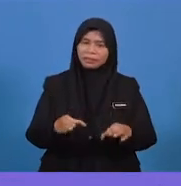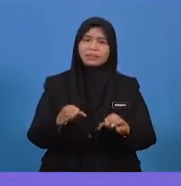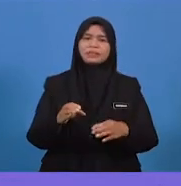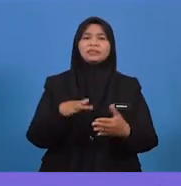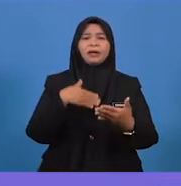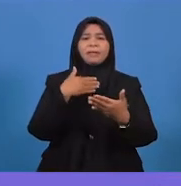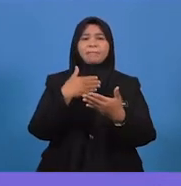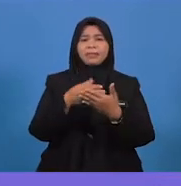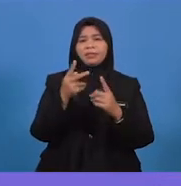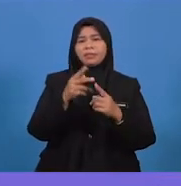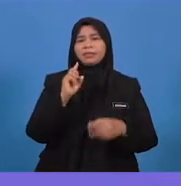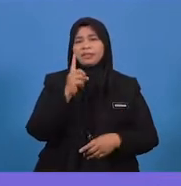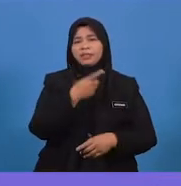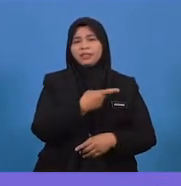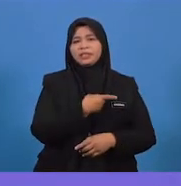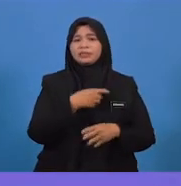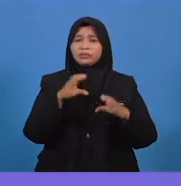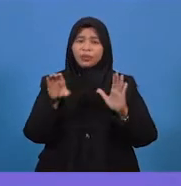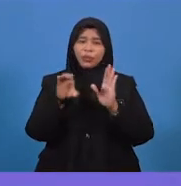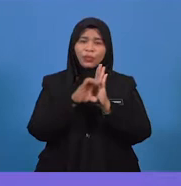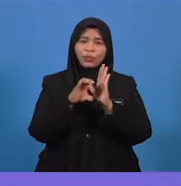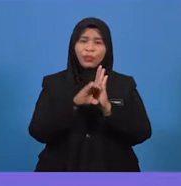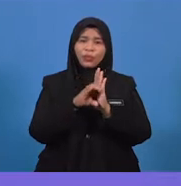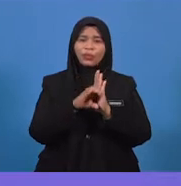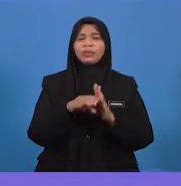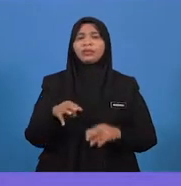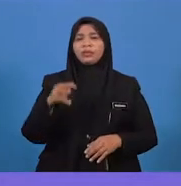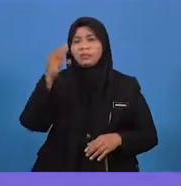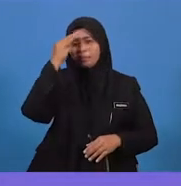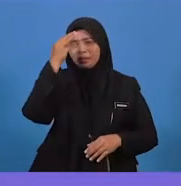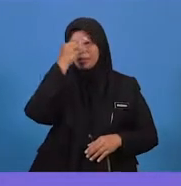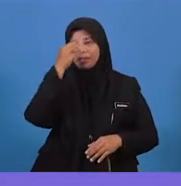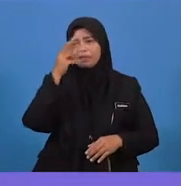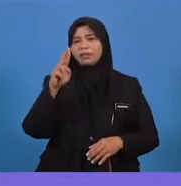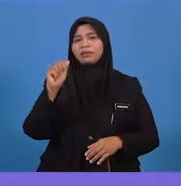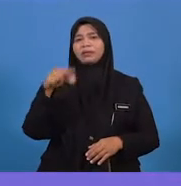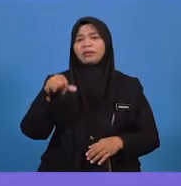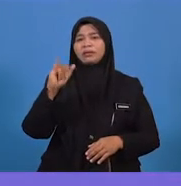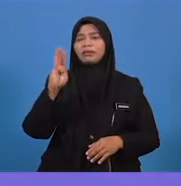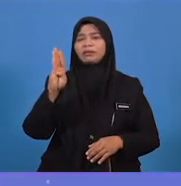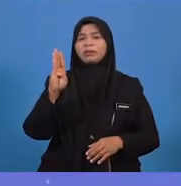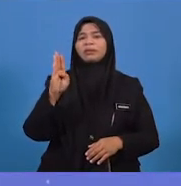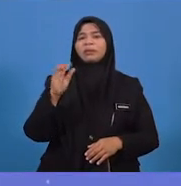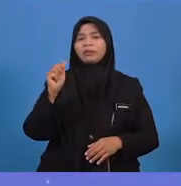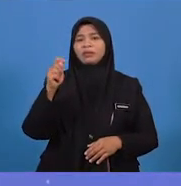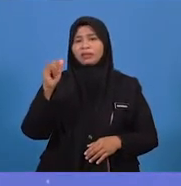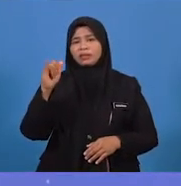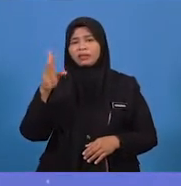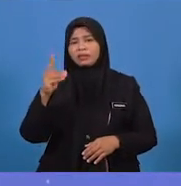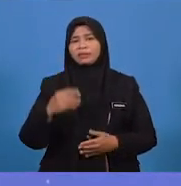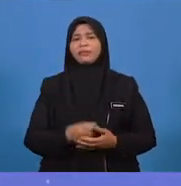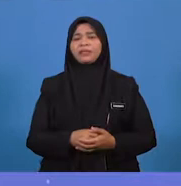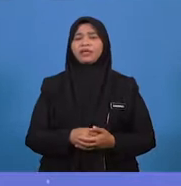sampai kepada kita. Contohnya, malaikat Raqib, malaikat Atid dan malakul maut. Oleh